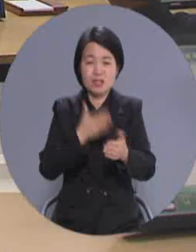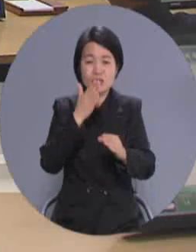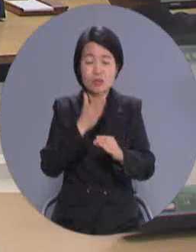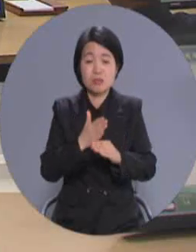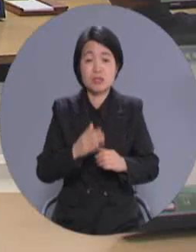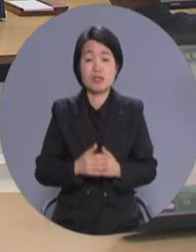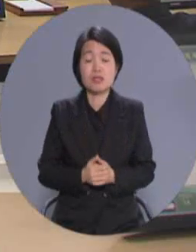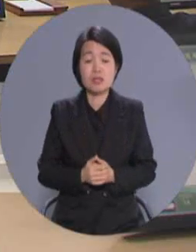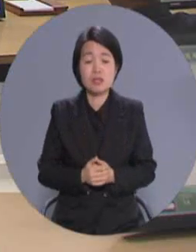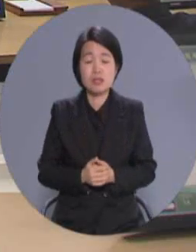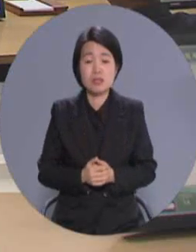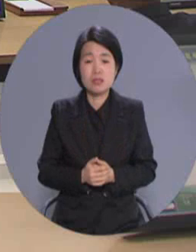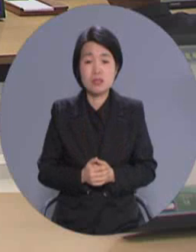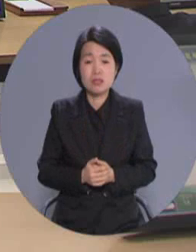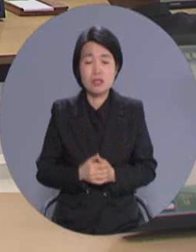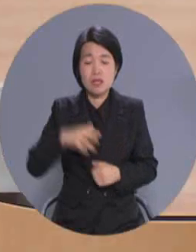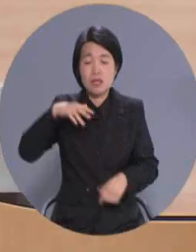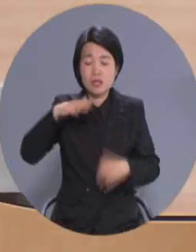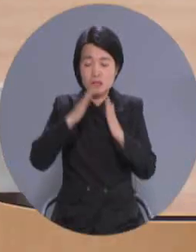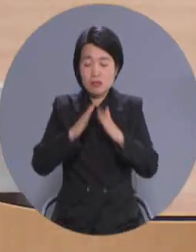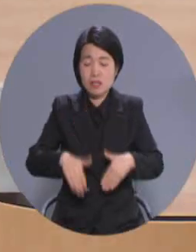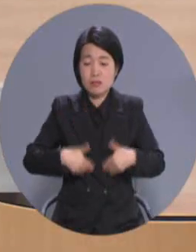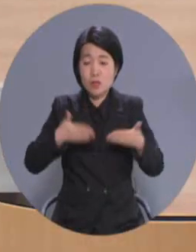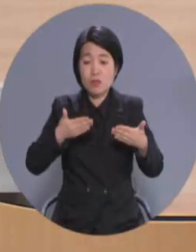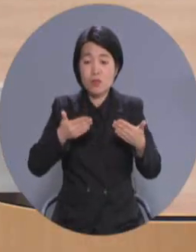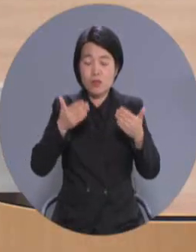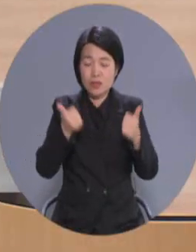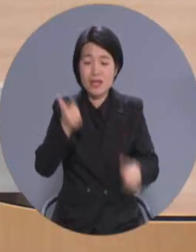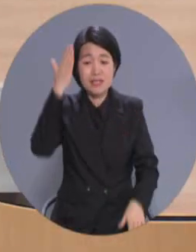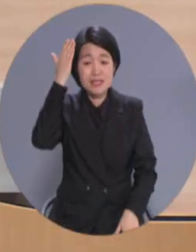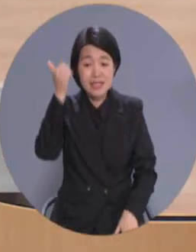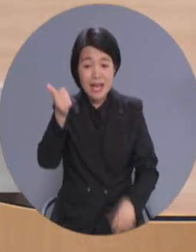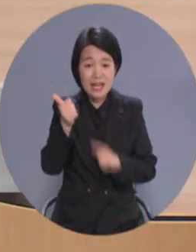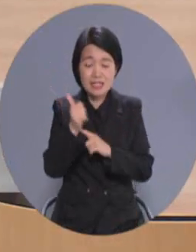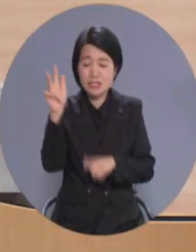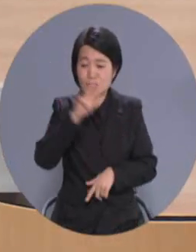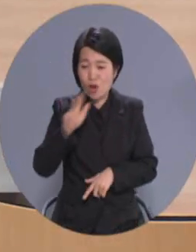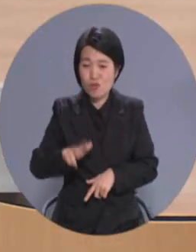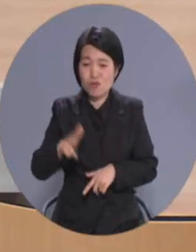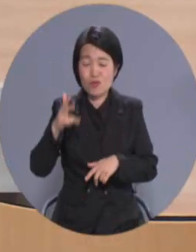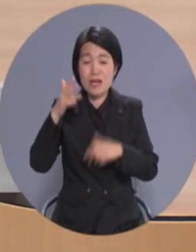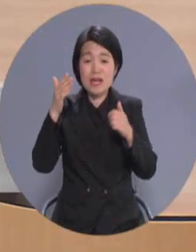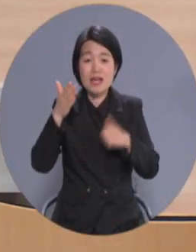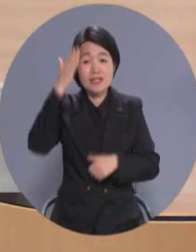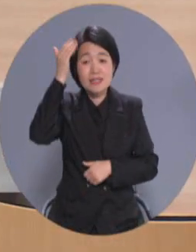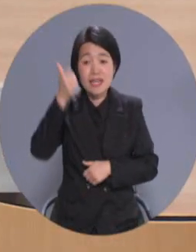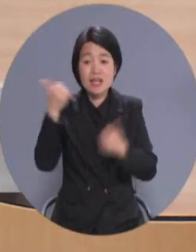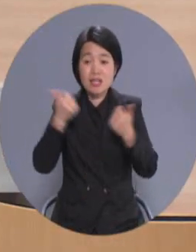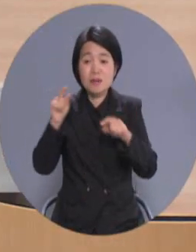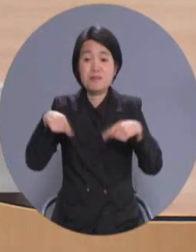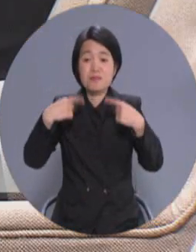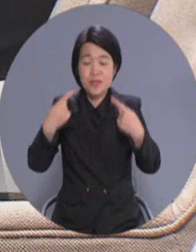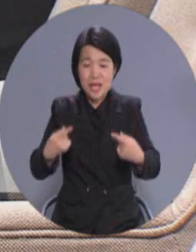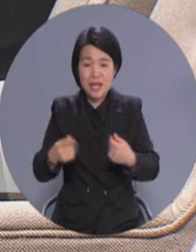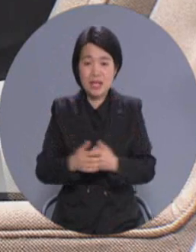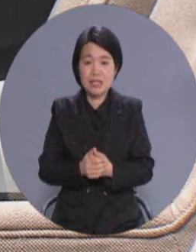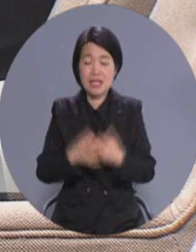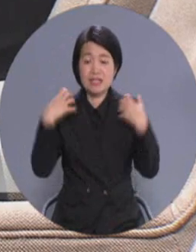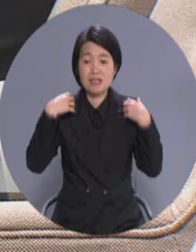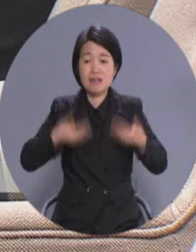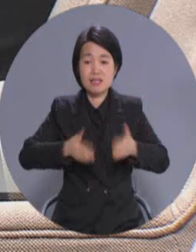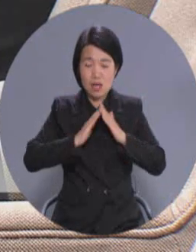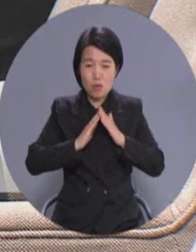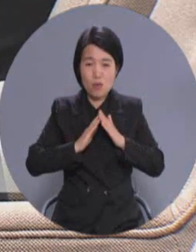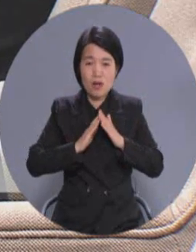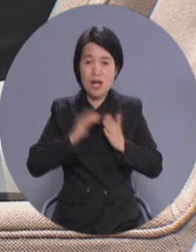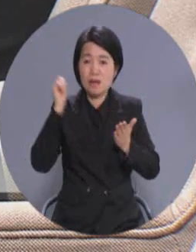있습니다. 서동욱 전남도의회 의장은 최근 전국 시도의회 의장 협의회에 참석해 이민청 설립과